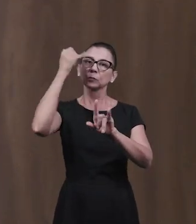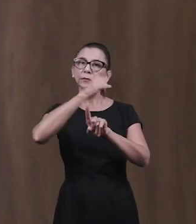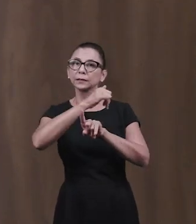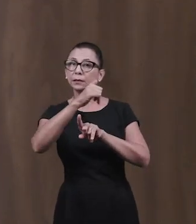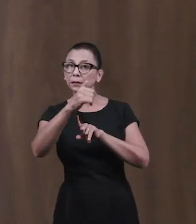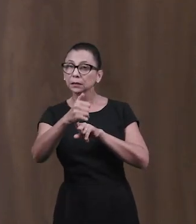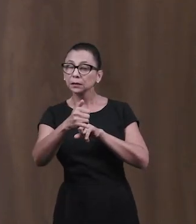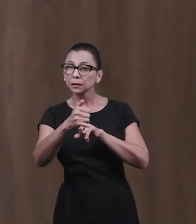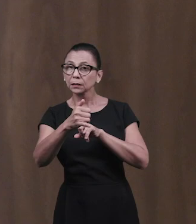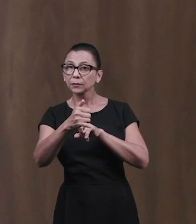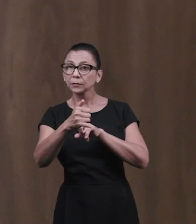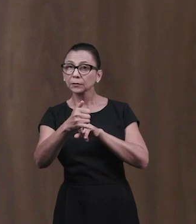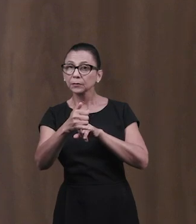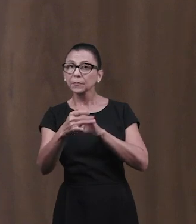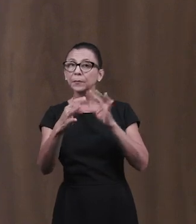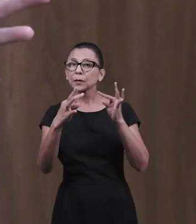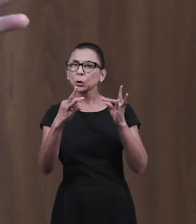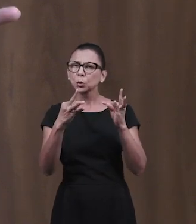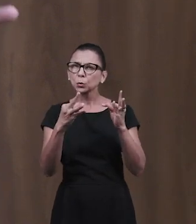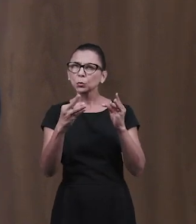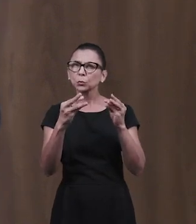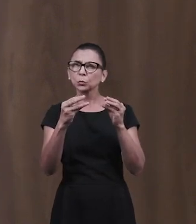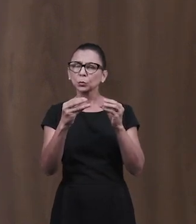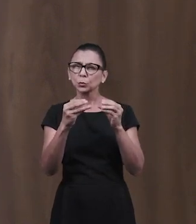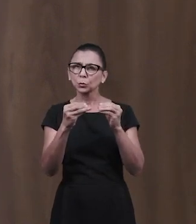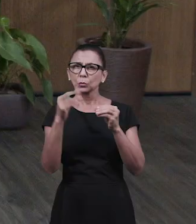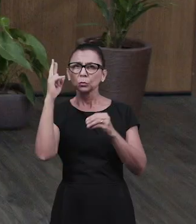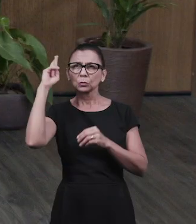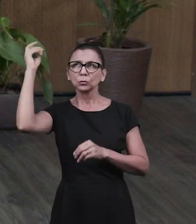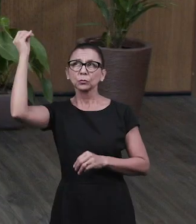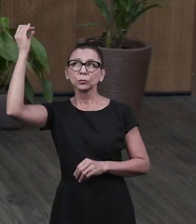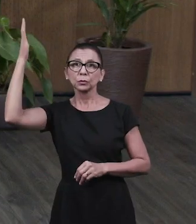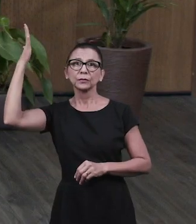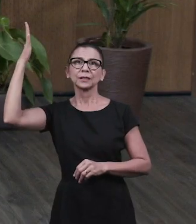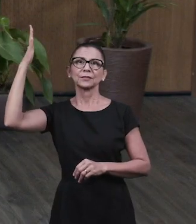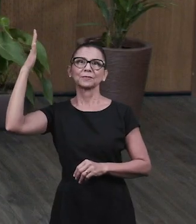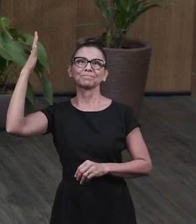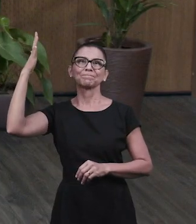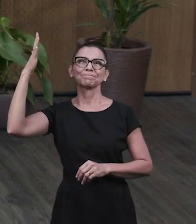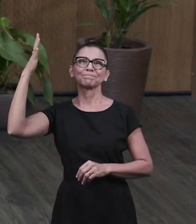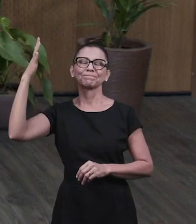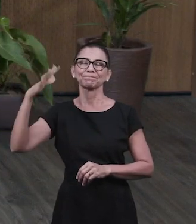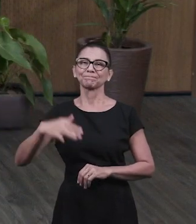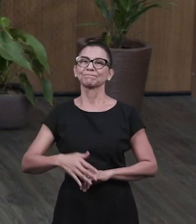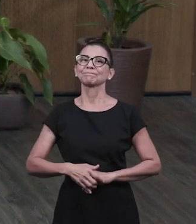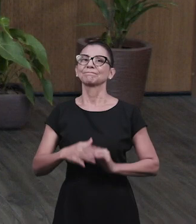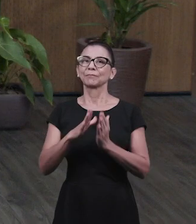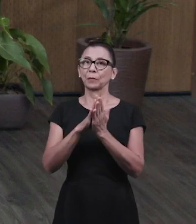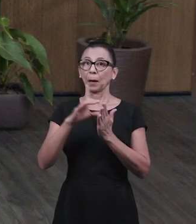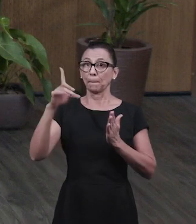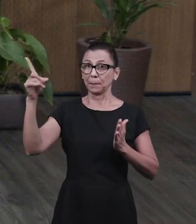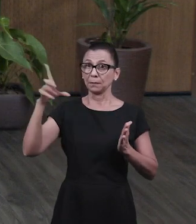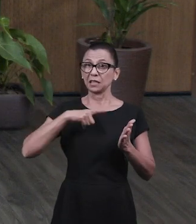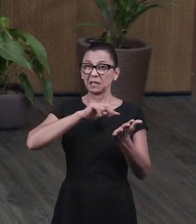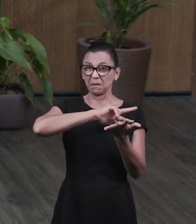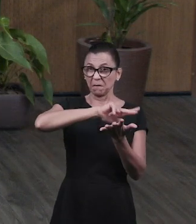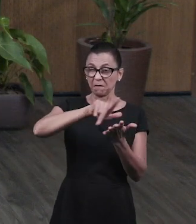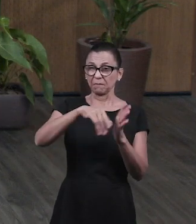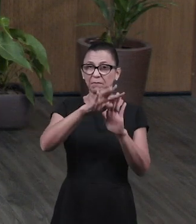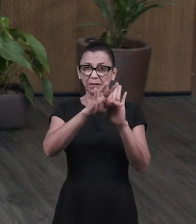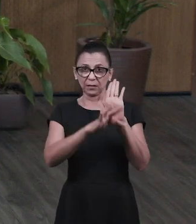ce qui était l'orientation du Seigneur. Et la Bible, la parole de Dieu, a beaucoup de textes qui confirment